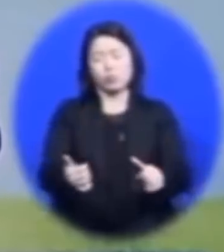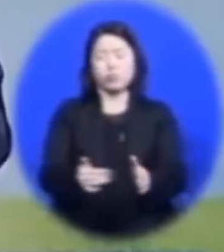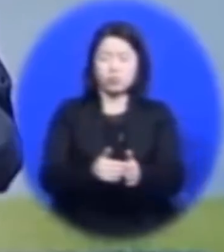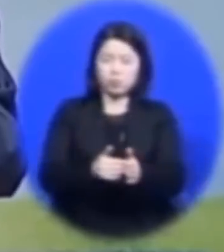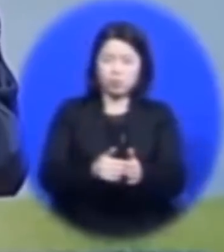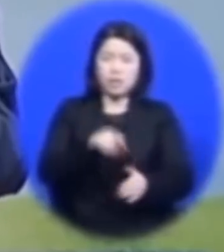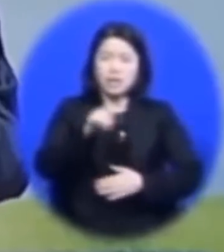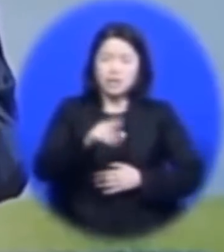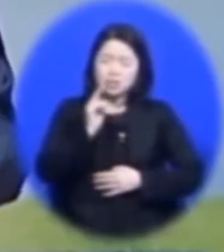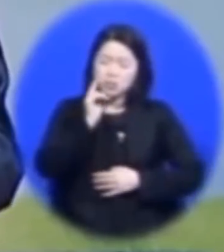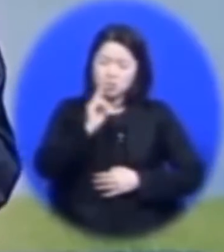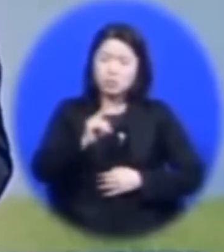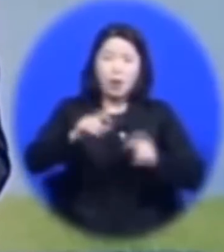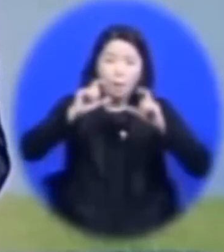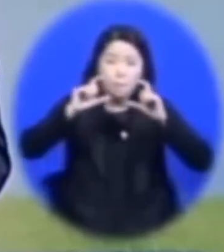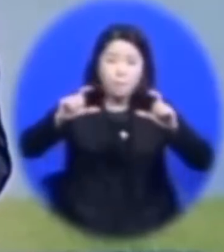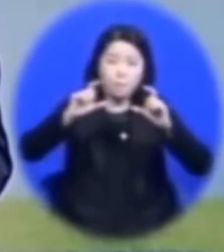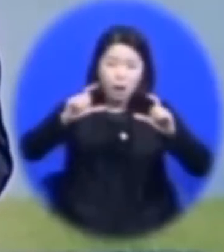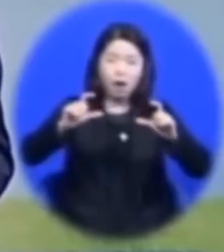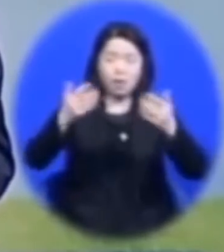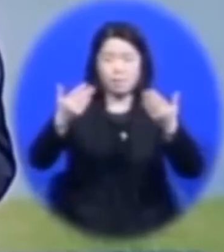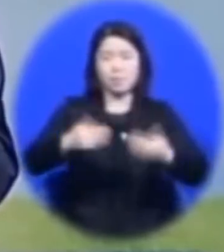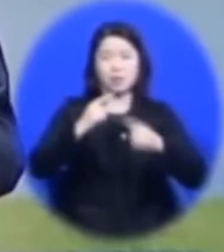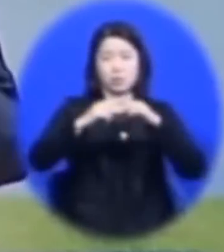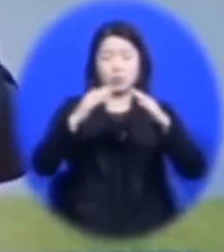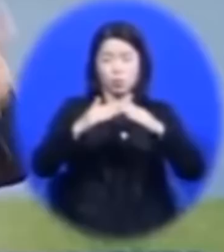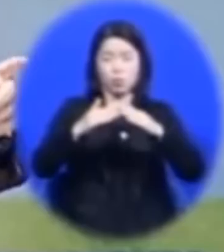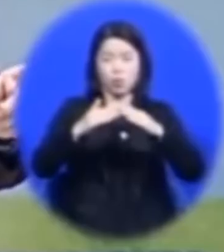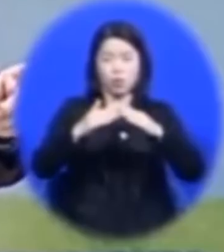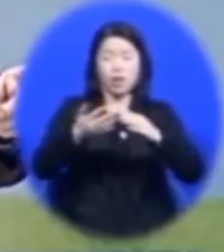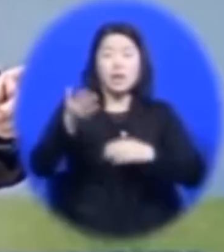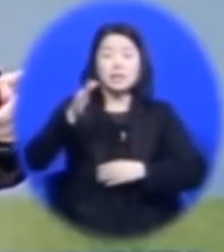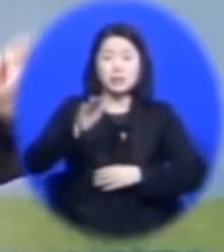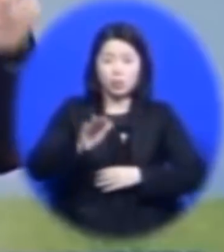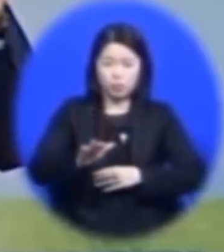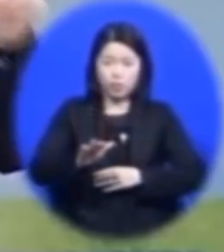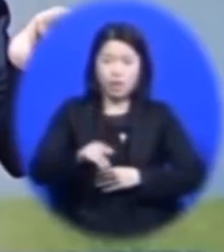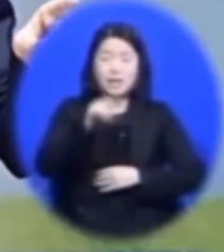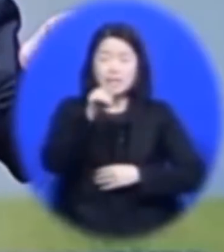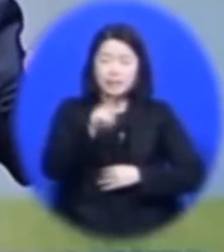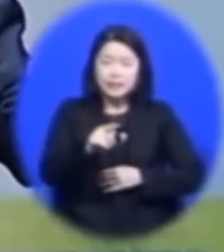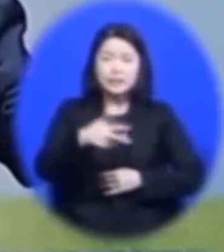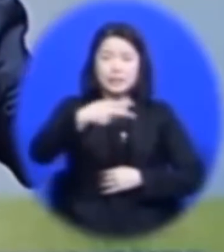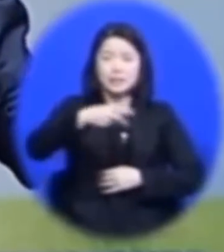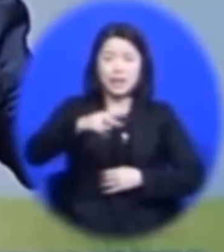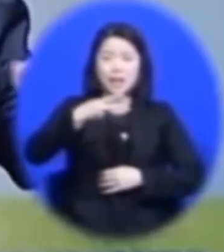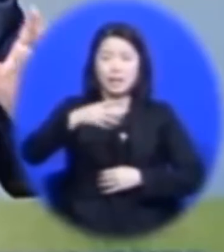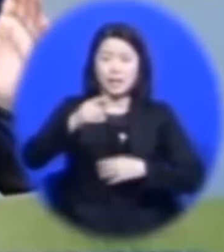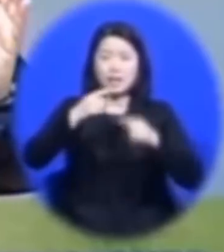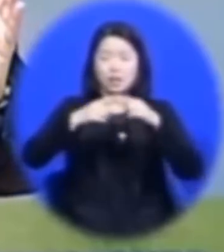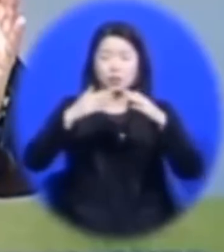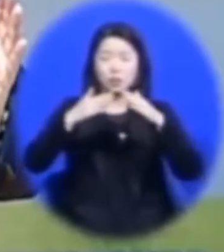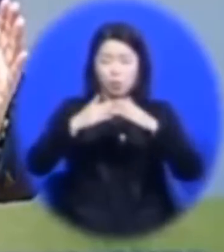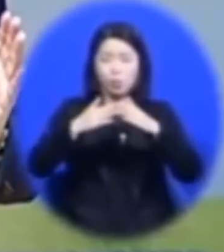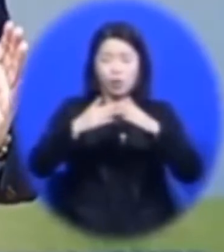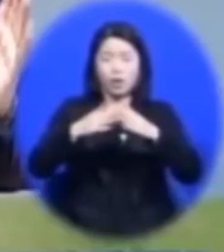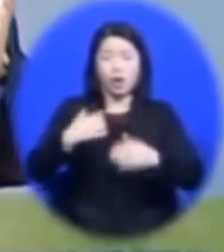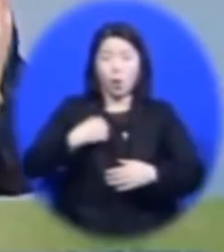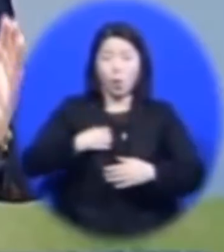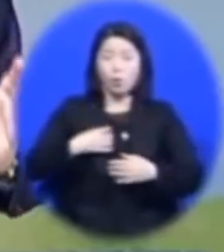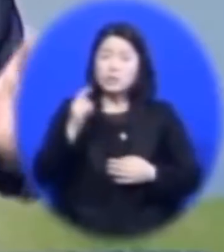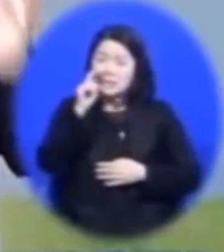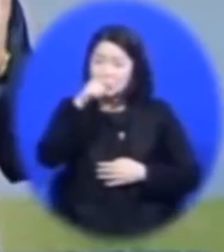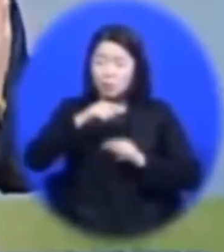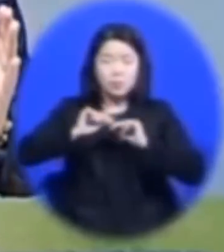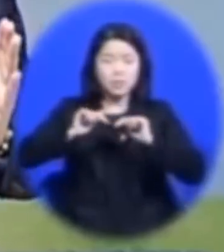이런 끔찍한 선언을 받은 교회입니다 4배 교회가 그런데 그 4대 교회의 옷을 더럽히지